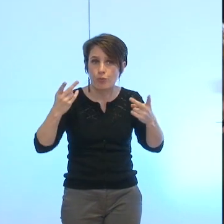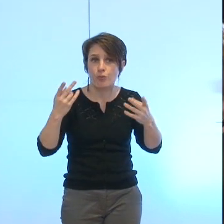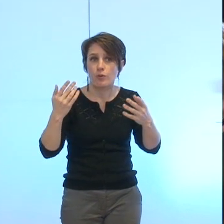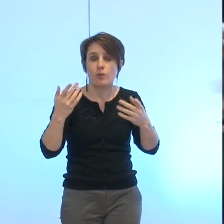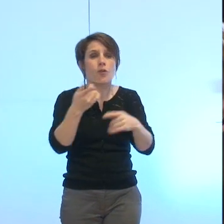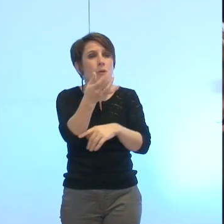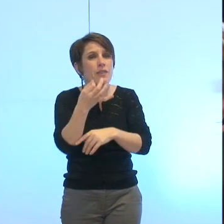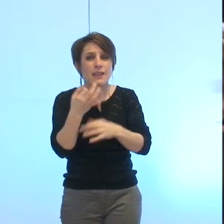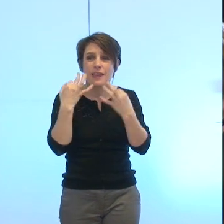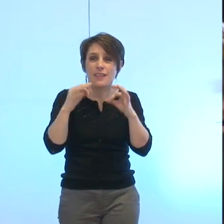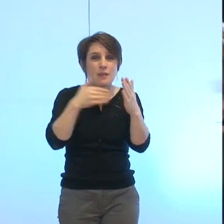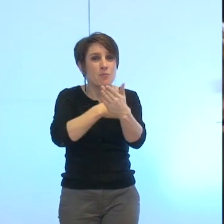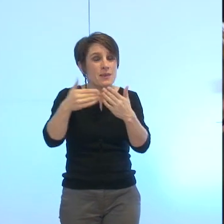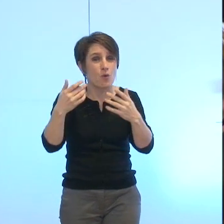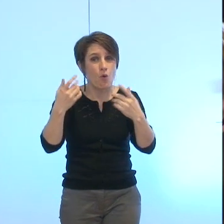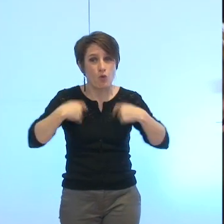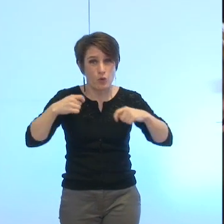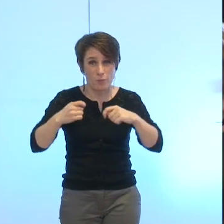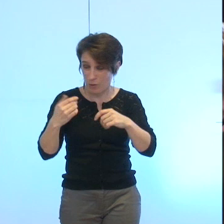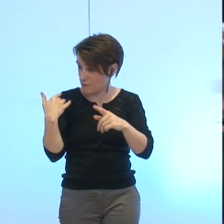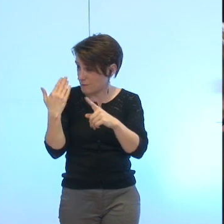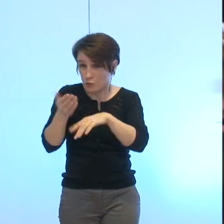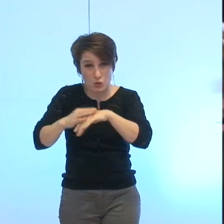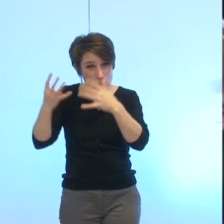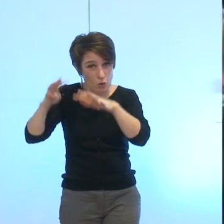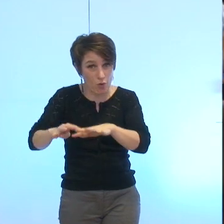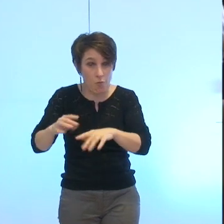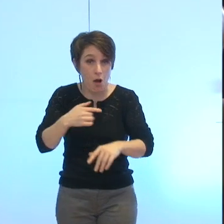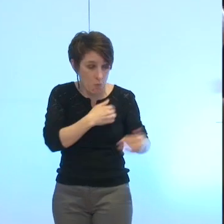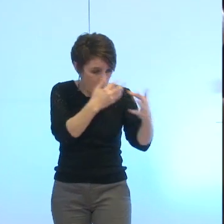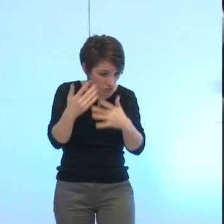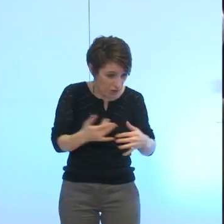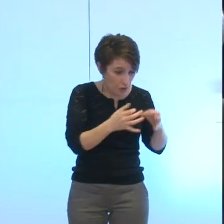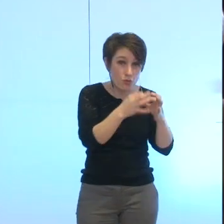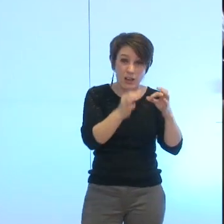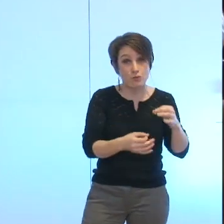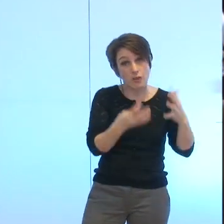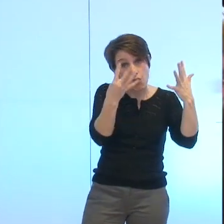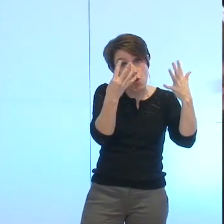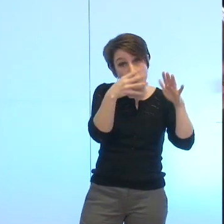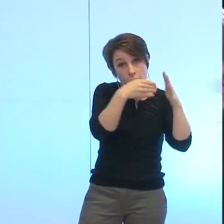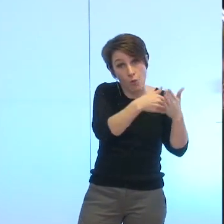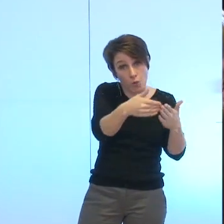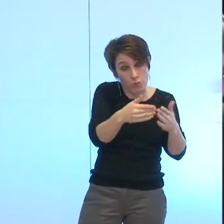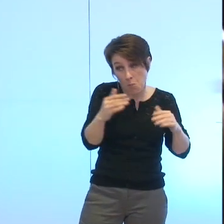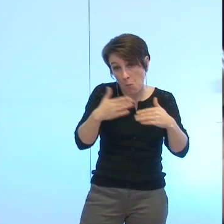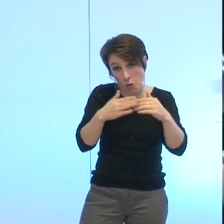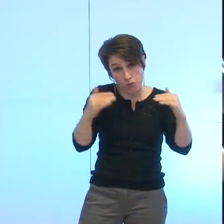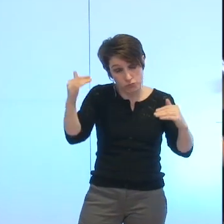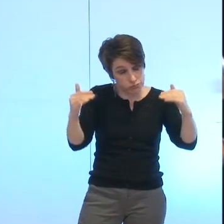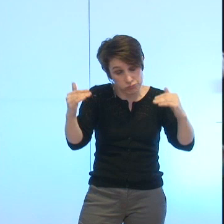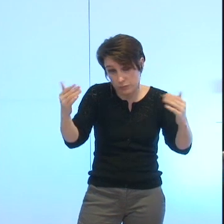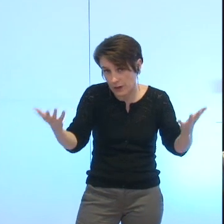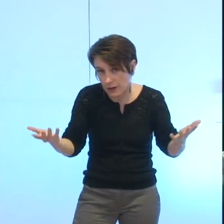déjà engagé moi je suis à 9 de dépenses ou de non recette je les ai fait aussi à vous maintenant de construire